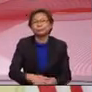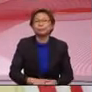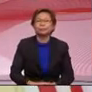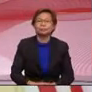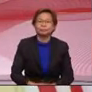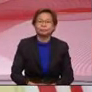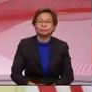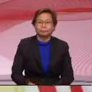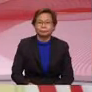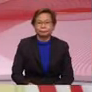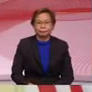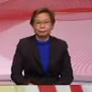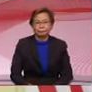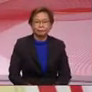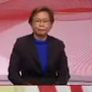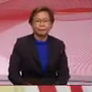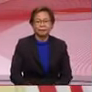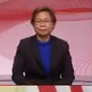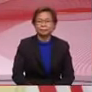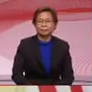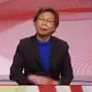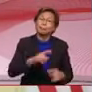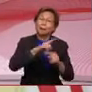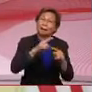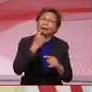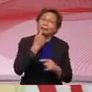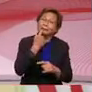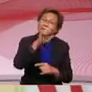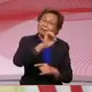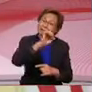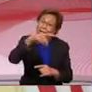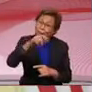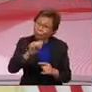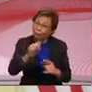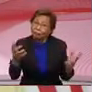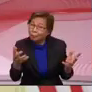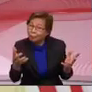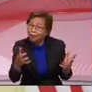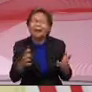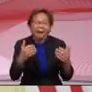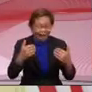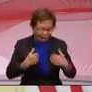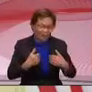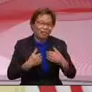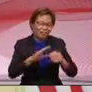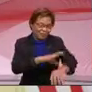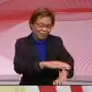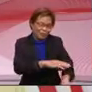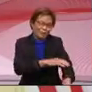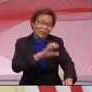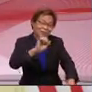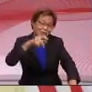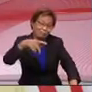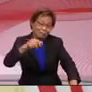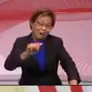Dan untuk bila saya sebutkan spa, tentu ada melibatkan urut dan sebagainya. Jadi